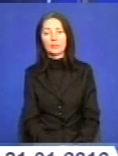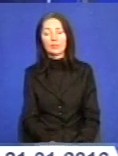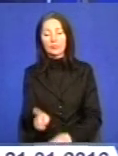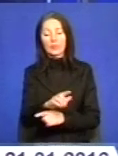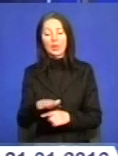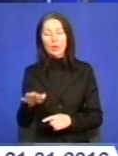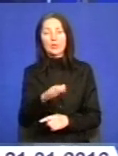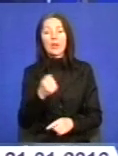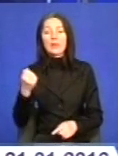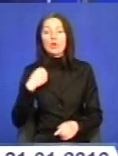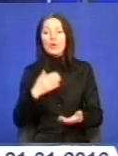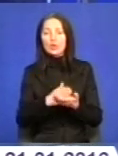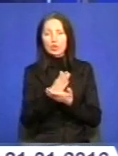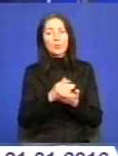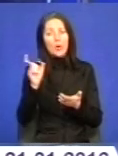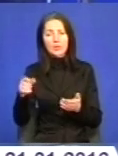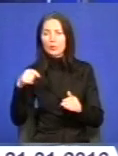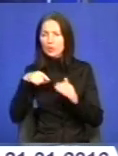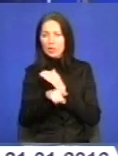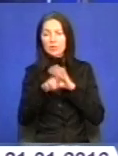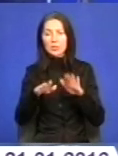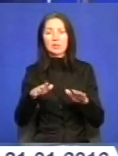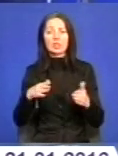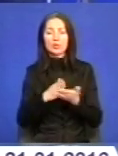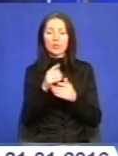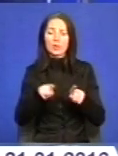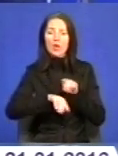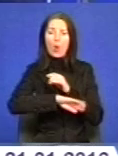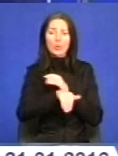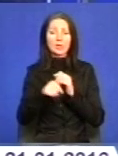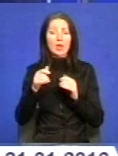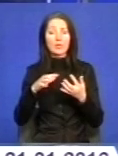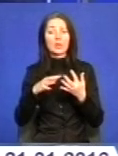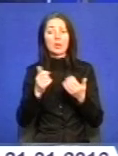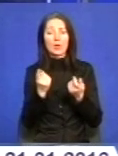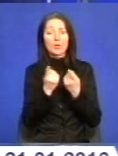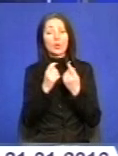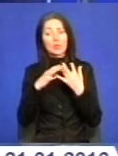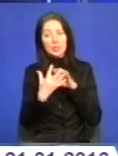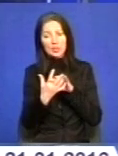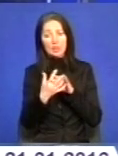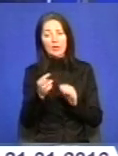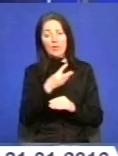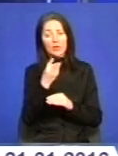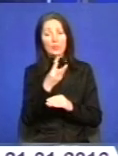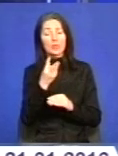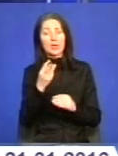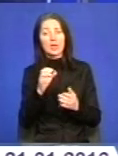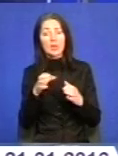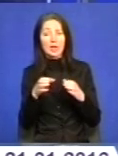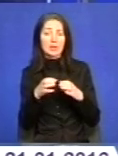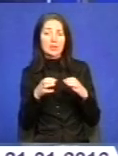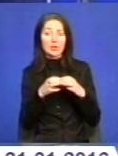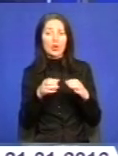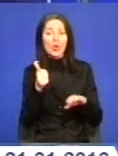На Тернопільщині військовослужбовець утік з місця служби та обкрадав односельчан. Відеоматеріал сектору комунікації Головного управління Національної